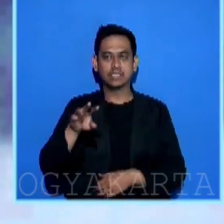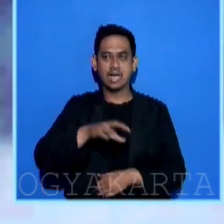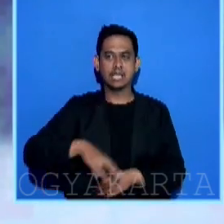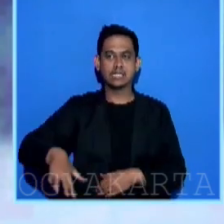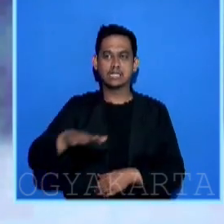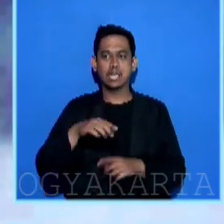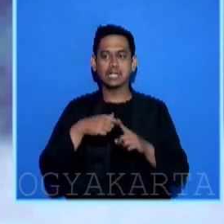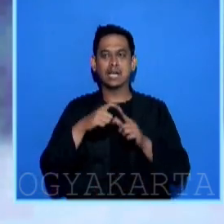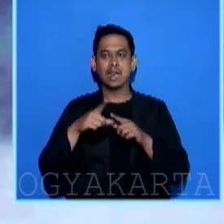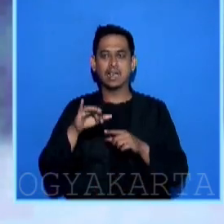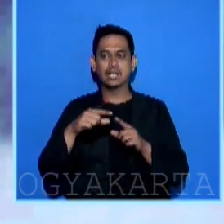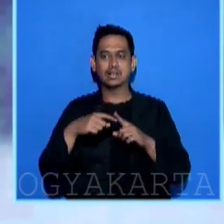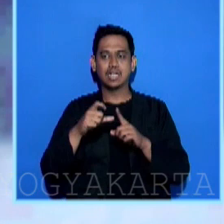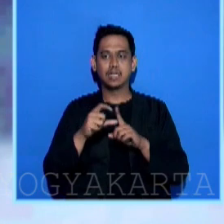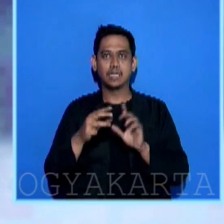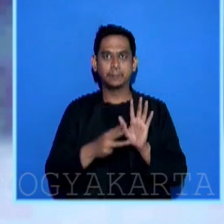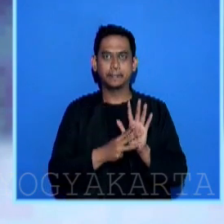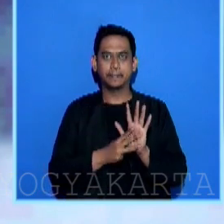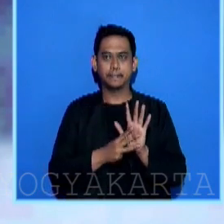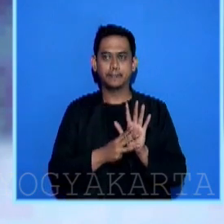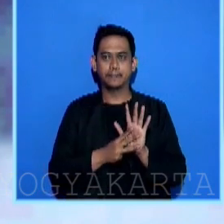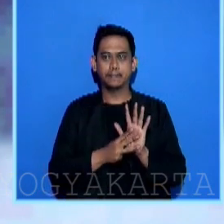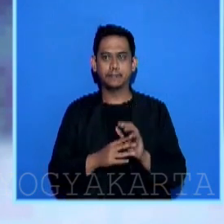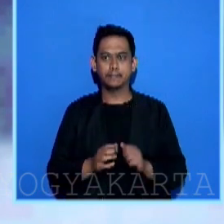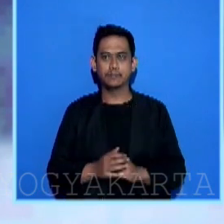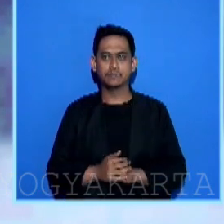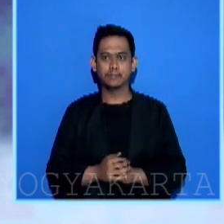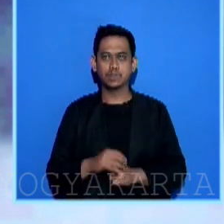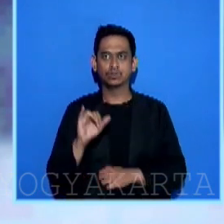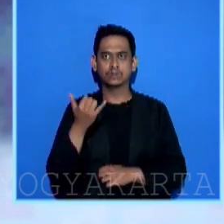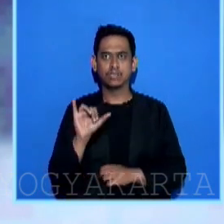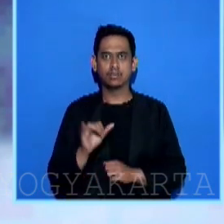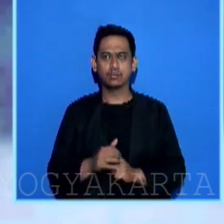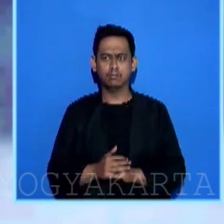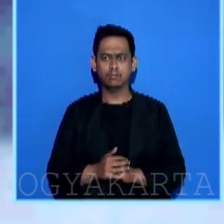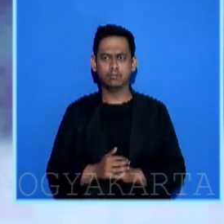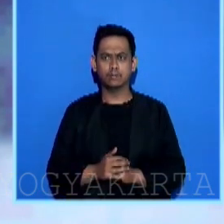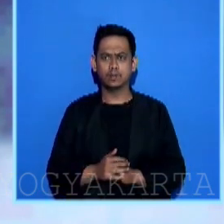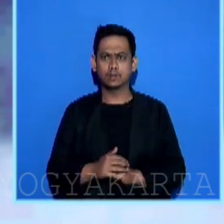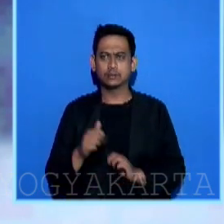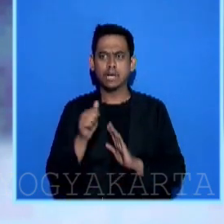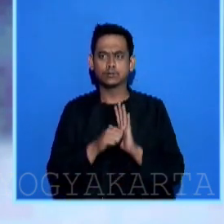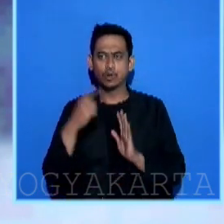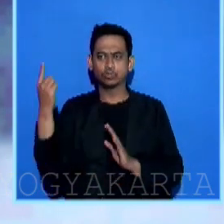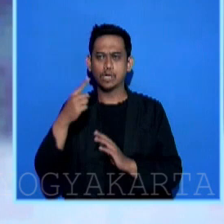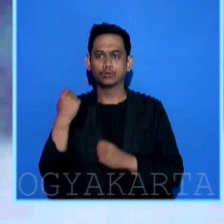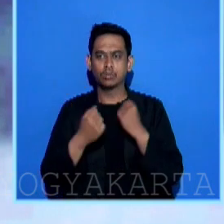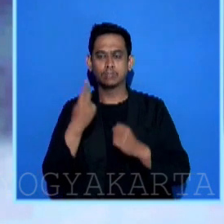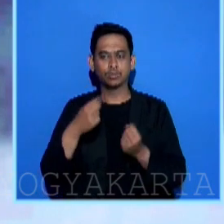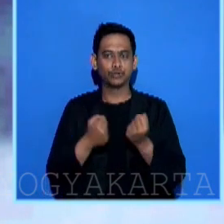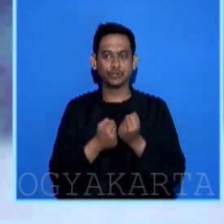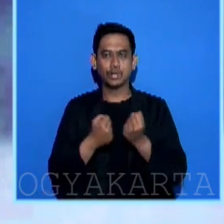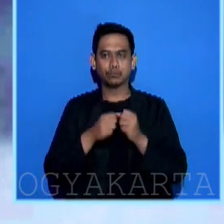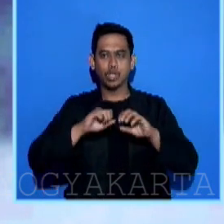adem Kelurahan kepuharjo kapanon Cangkringan Sleman Daerah Istimewa Yogyakarta event nasional ini menjadi salah satu upaya dalam mendukung